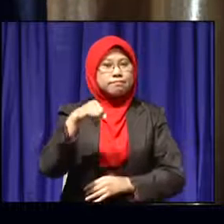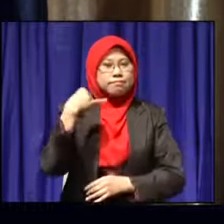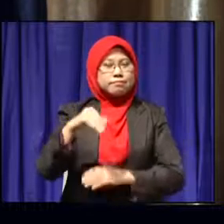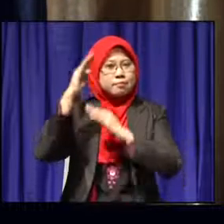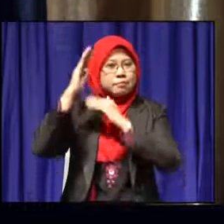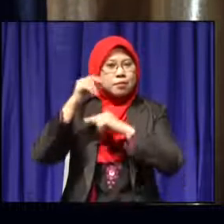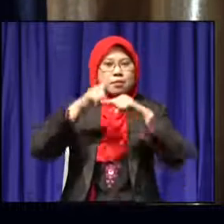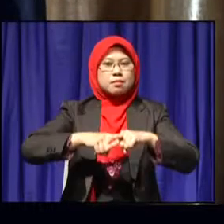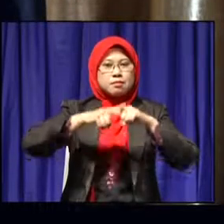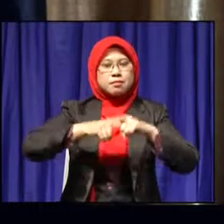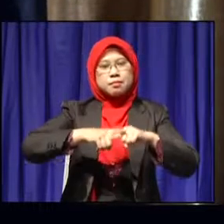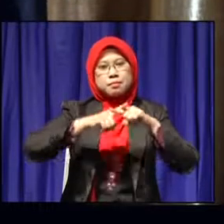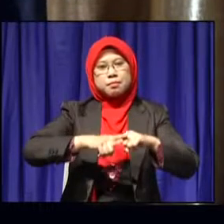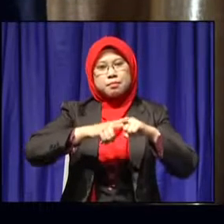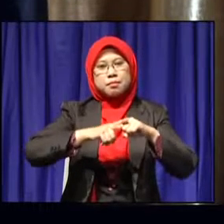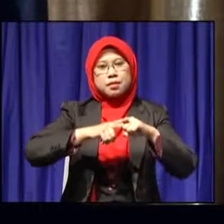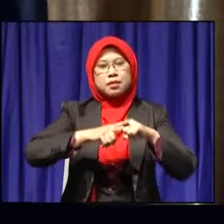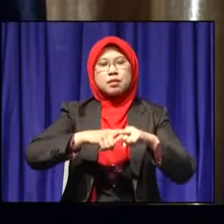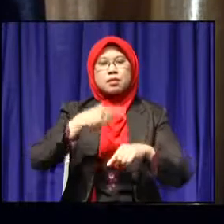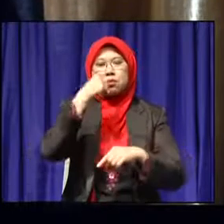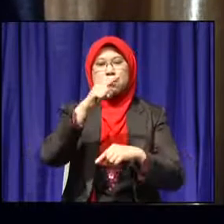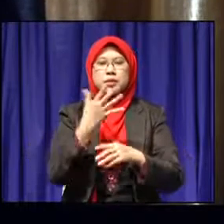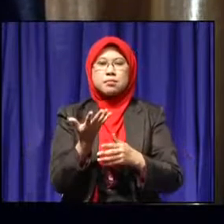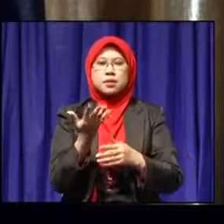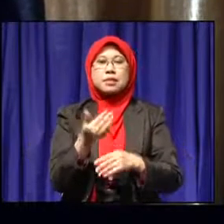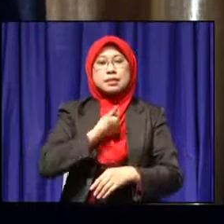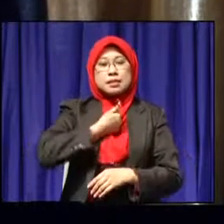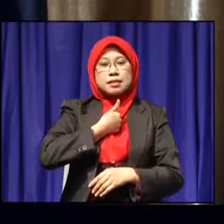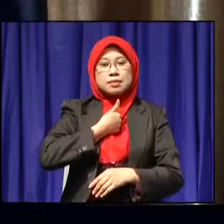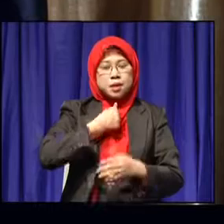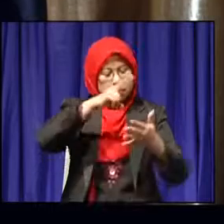harapkan Kementerian saja khusus Pusuk